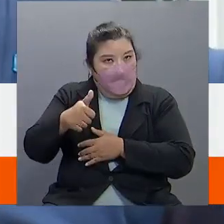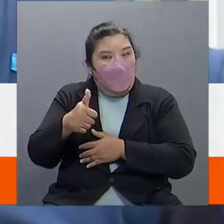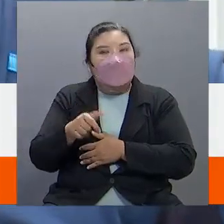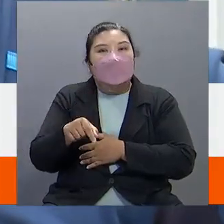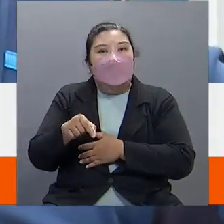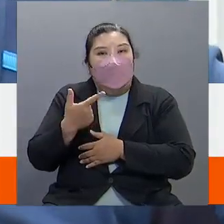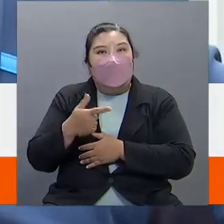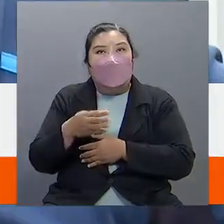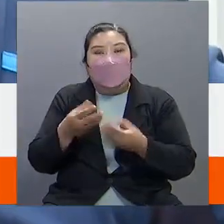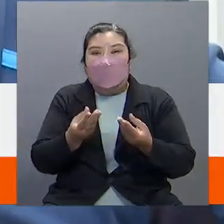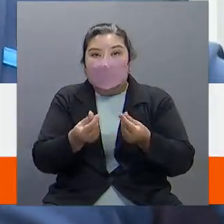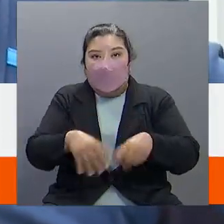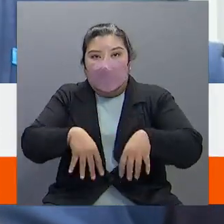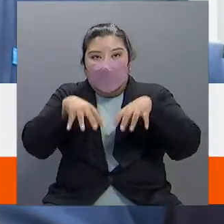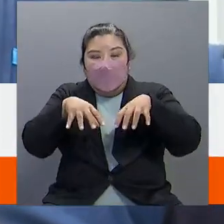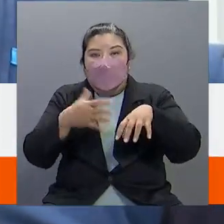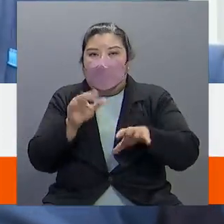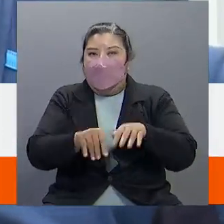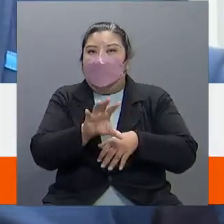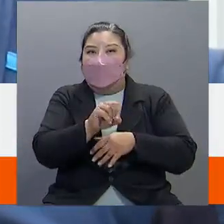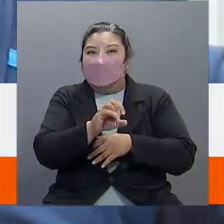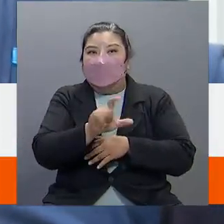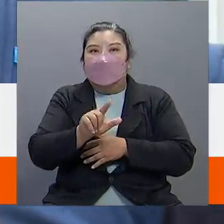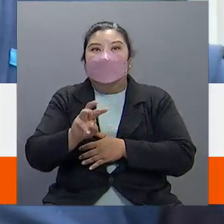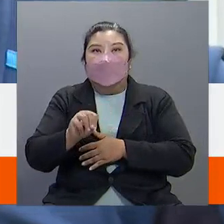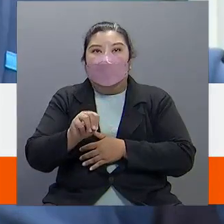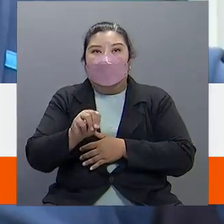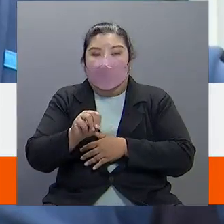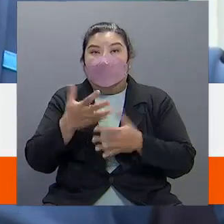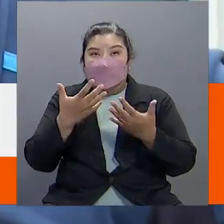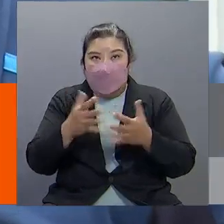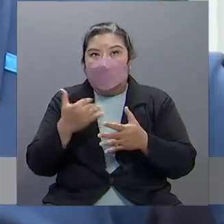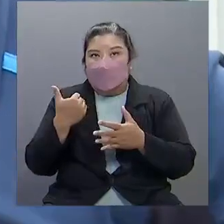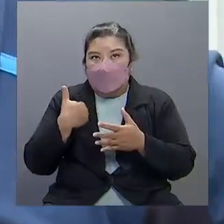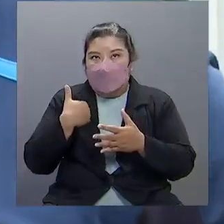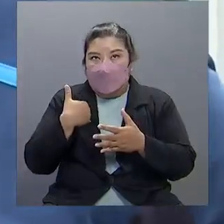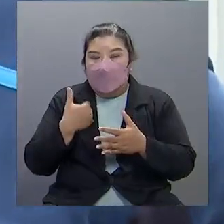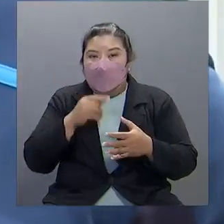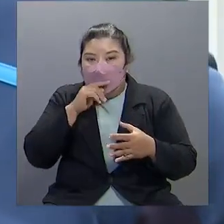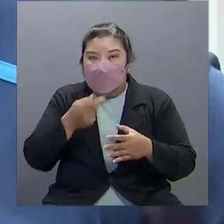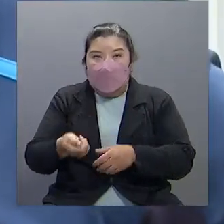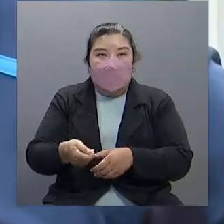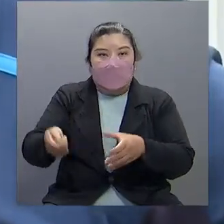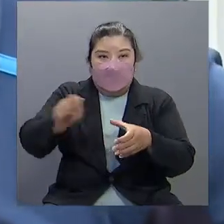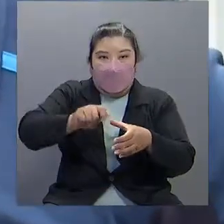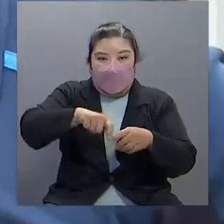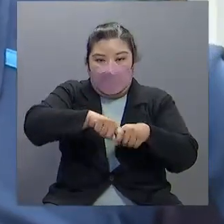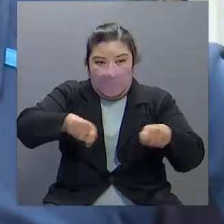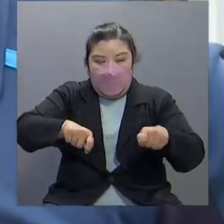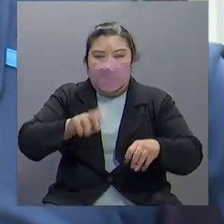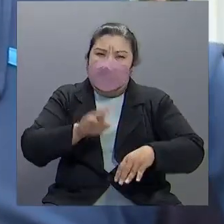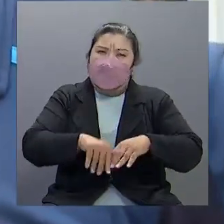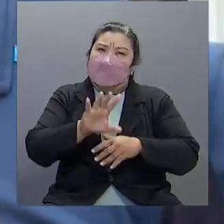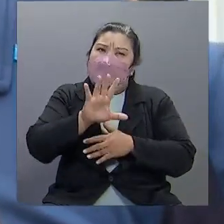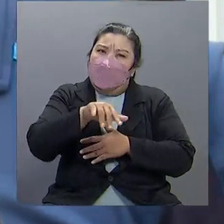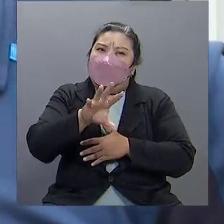มาลงวันนี้50ลูกบาศก์เมตรนะครับบรรจุเนี่ยถ้าบรรจุได้หมดในวันนี้ก็จะได้ประมาณ 5-6,000 ใบนะครับ